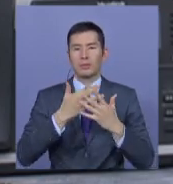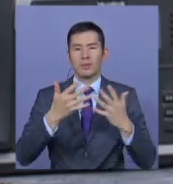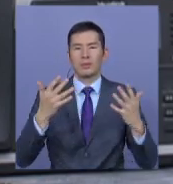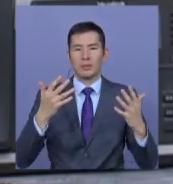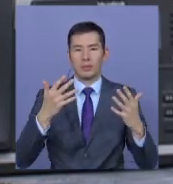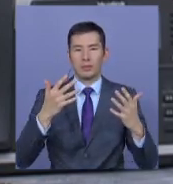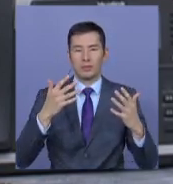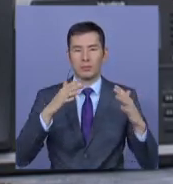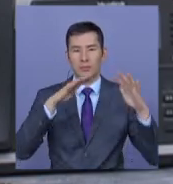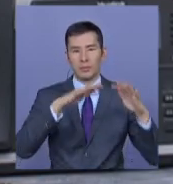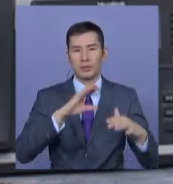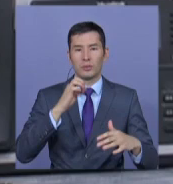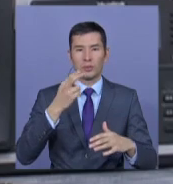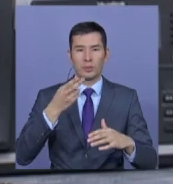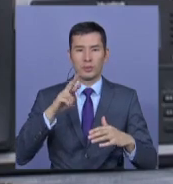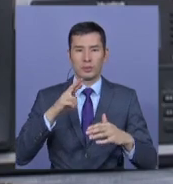басқа социалдық